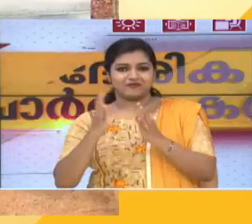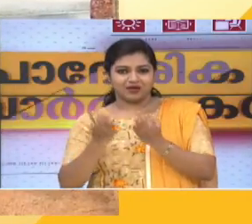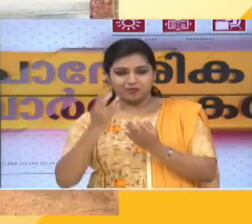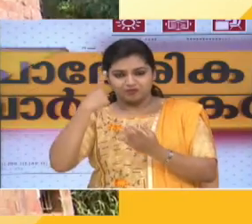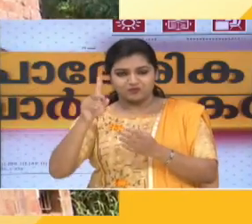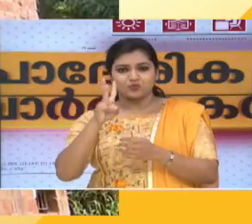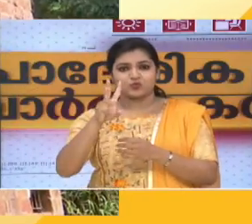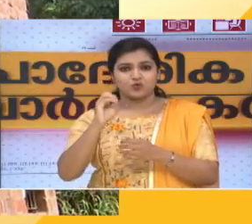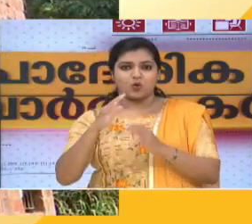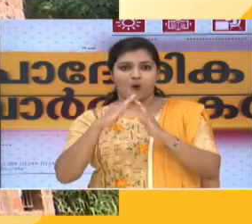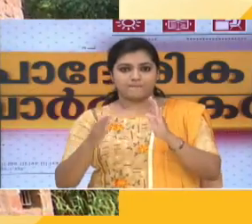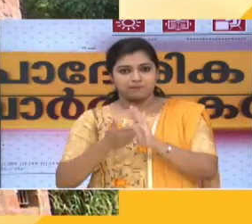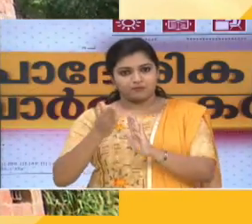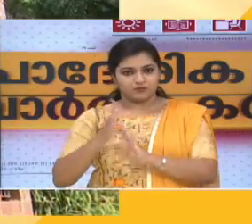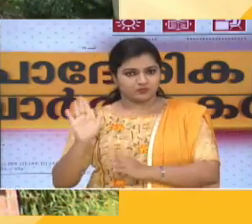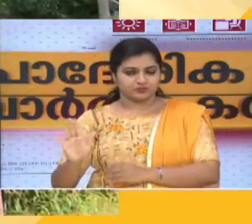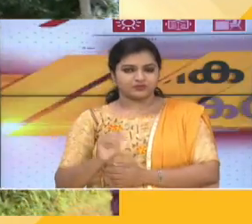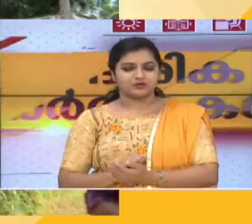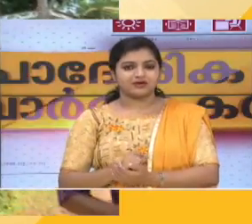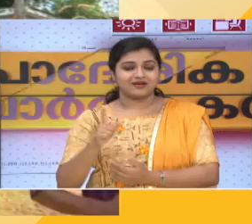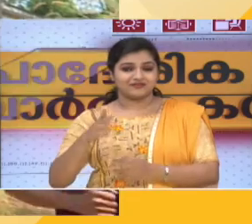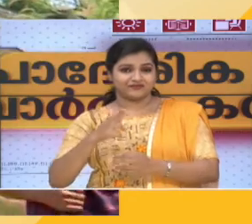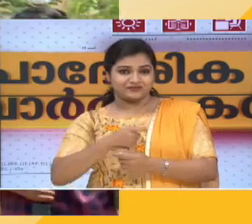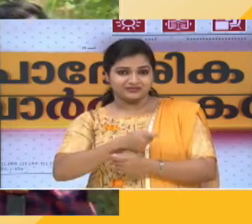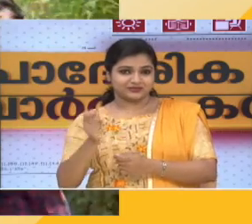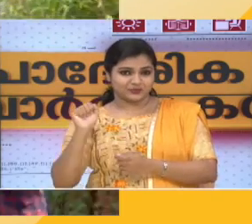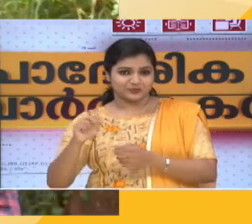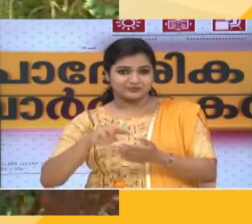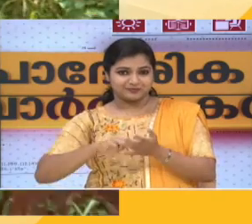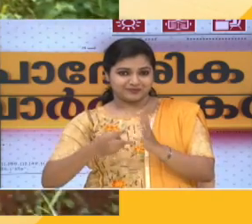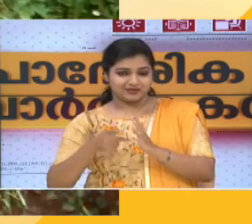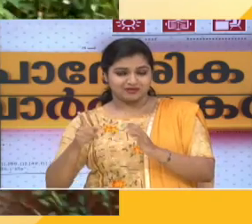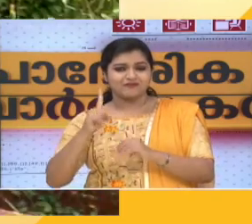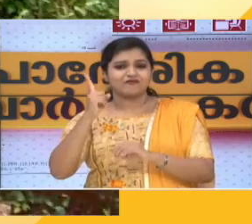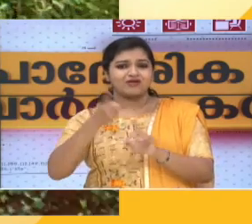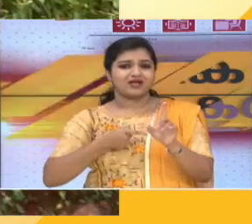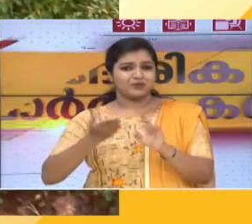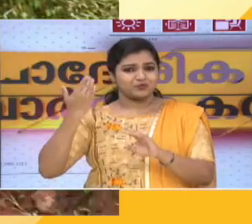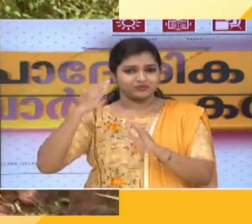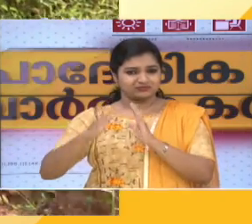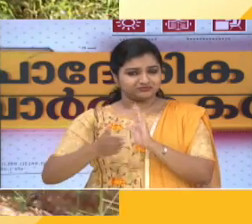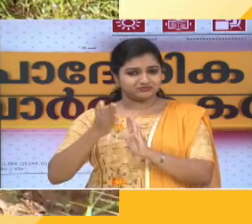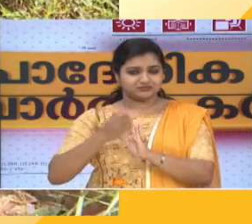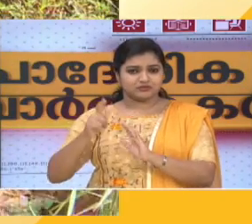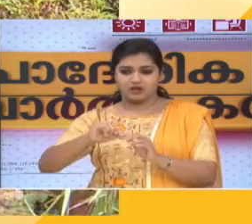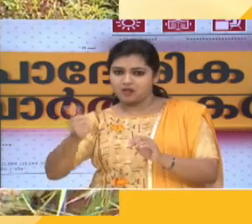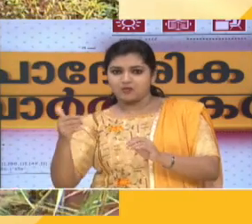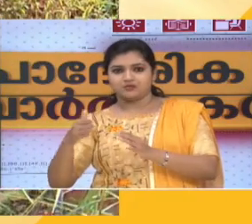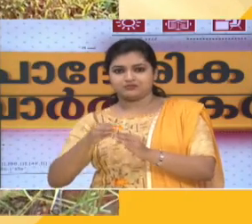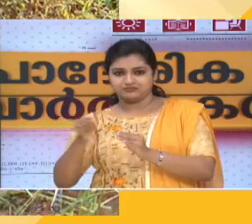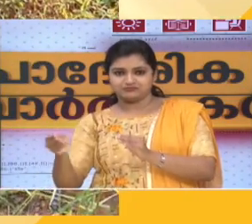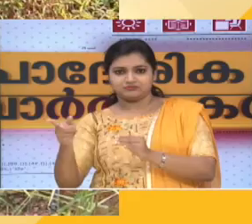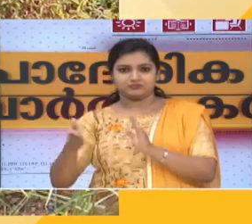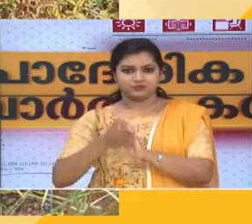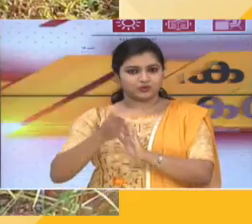പുരോഗമിക്കുന്നത്. ഫിഷറീസ് വകുപ്പിന്റെ ഭവന പദ്ധതി പ്രകാരം കഴിഞ്ഞ 1 വർഷം മുൻപ് പണിയാരംഭിച്ച വീടുകളുടെ പണി ഒരു ഭാഗത്ത് പൂർത്തീകരിച്ചു